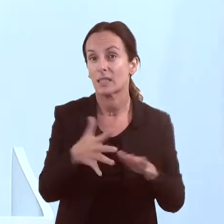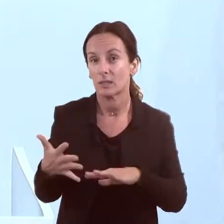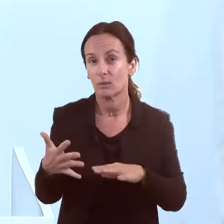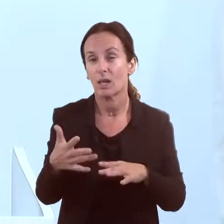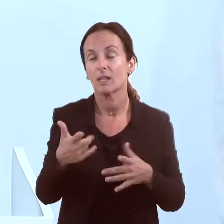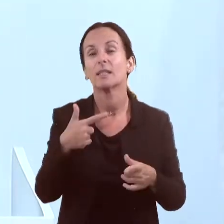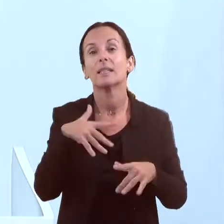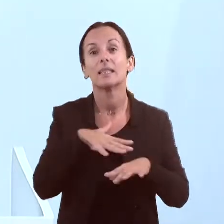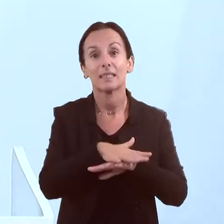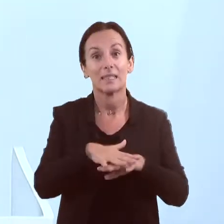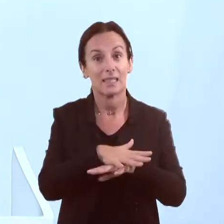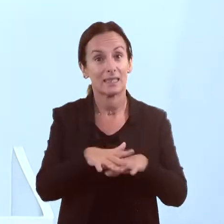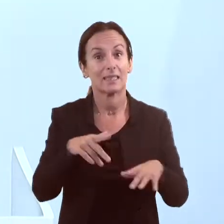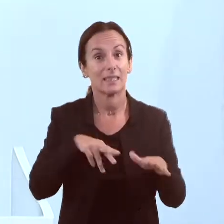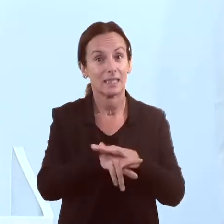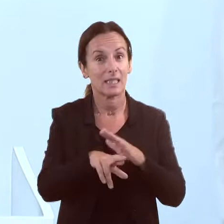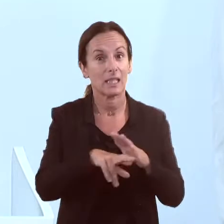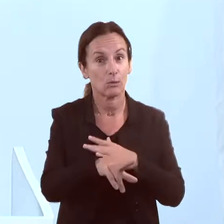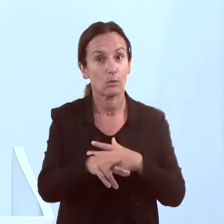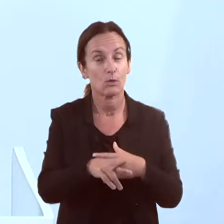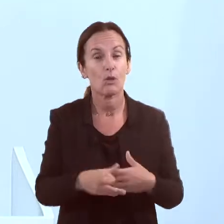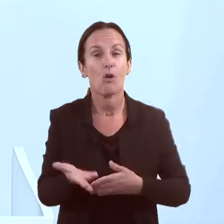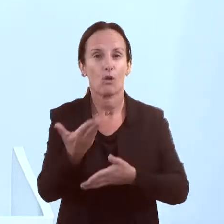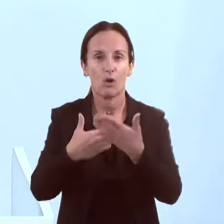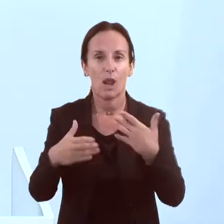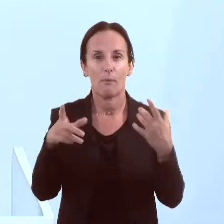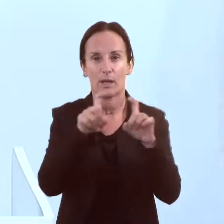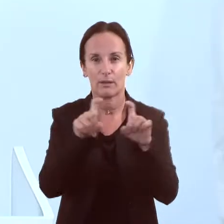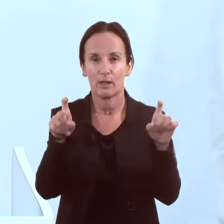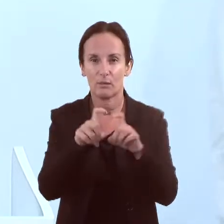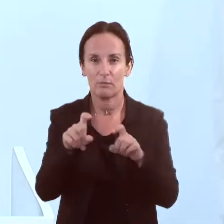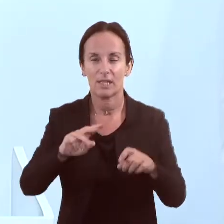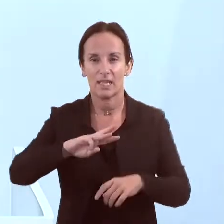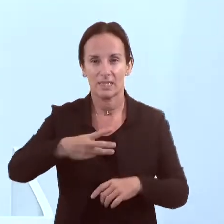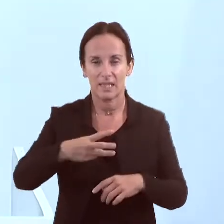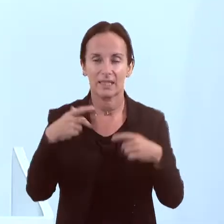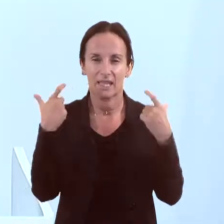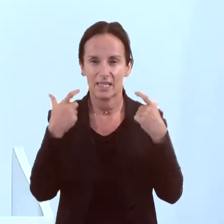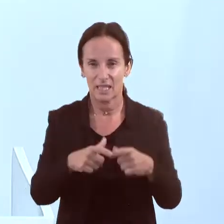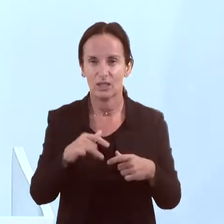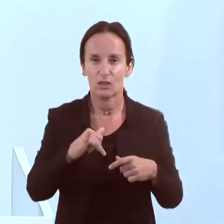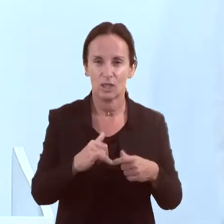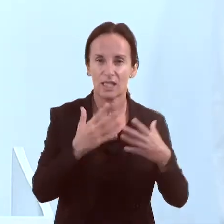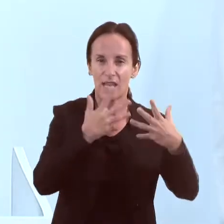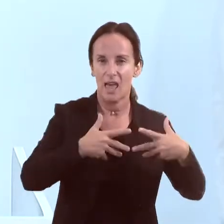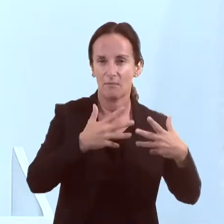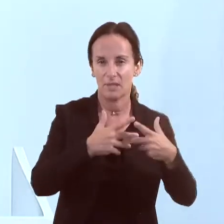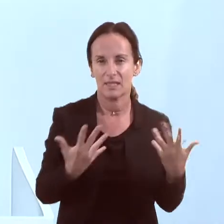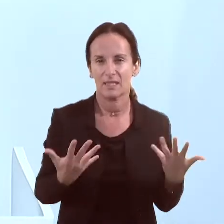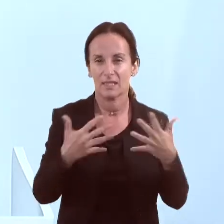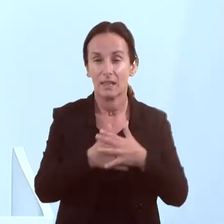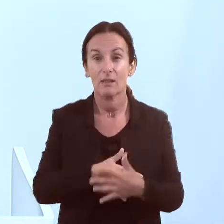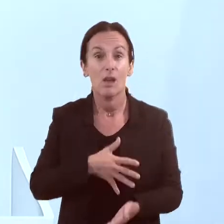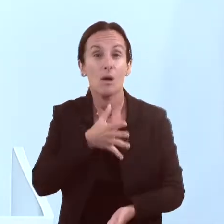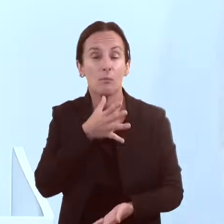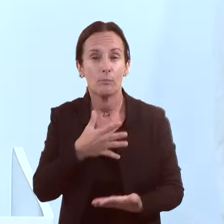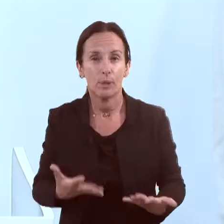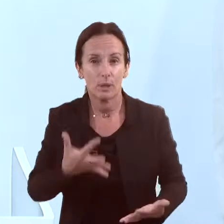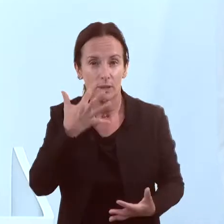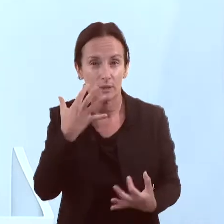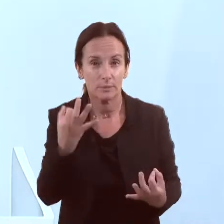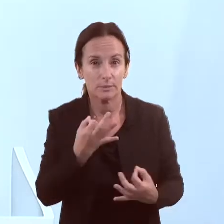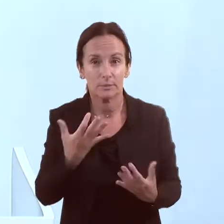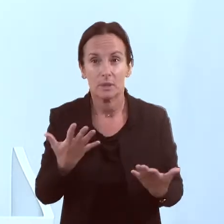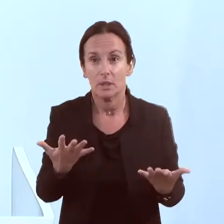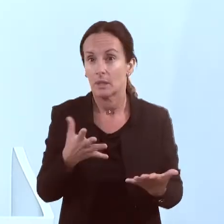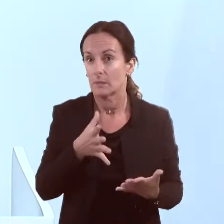de gestió pública i en la col·laboració de les entitats del tercer sector. Perquè és una realitat que davant l'absència de